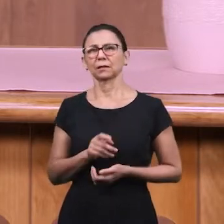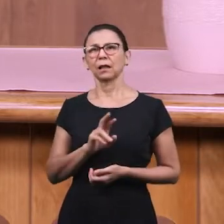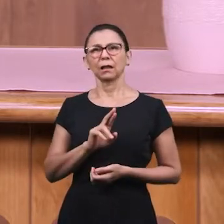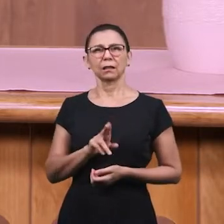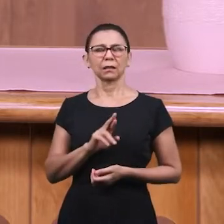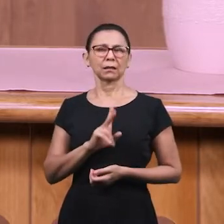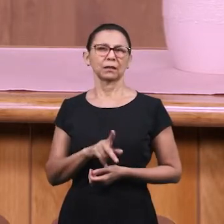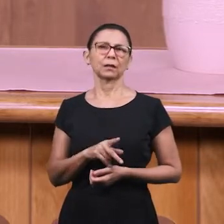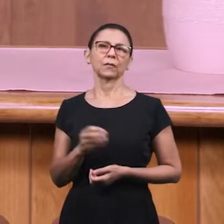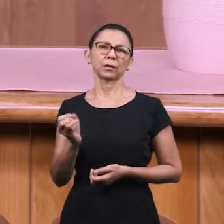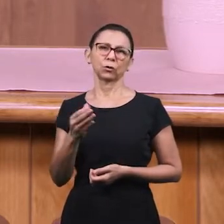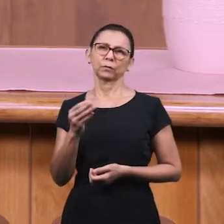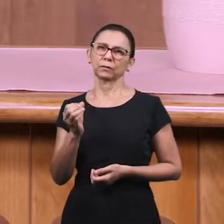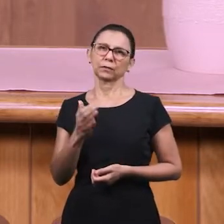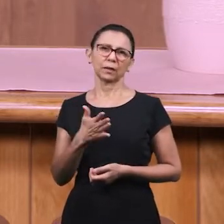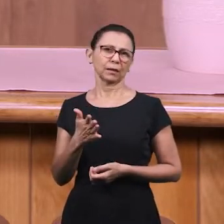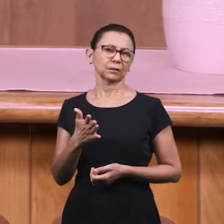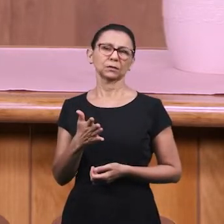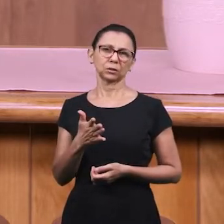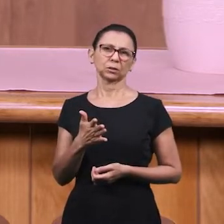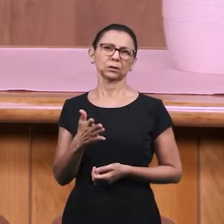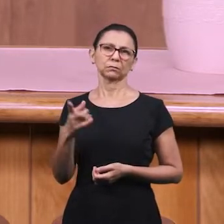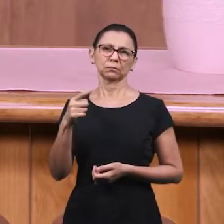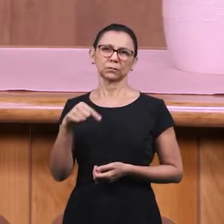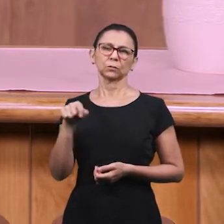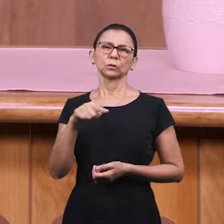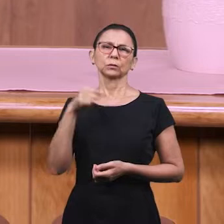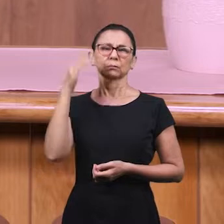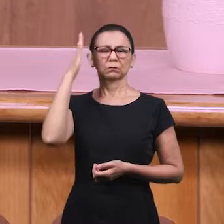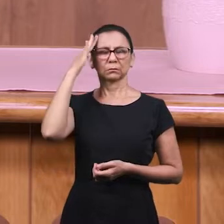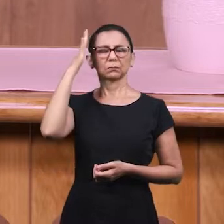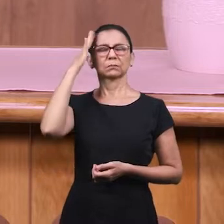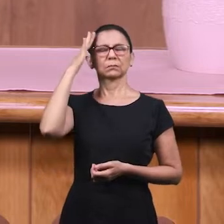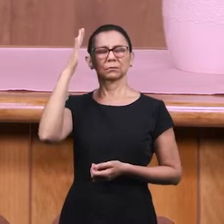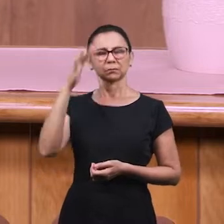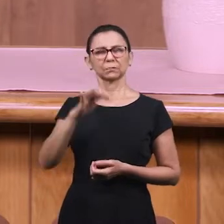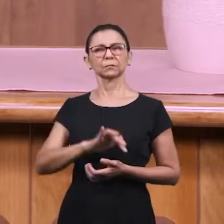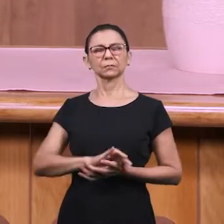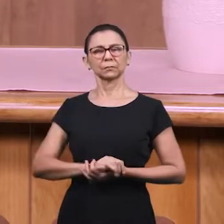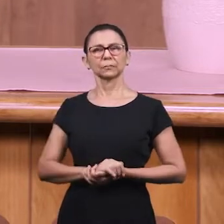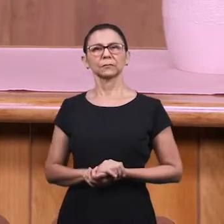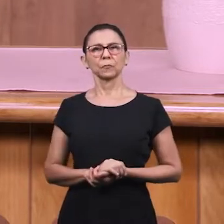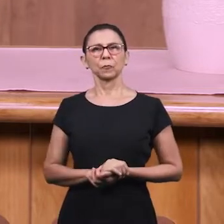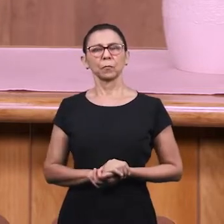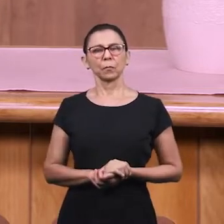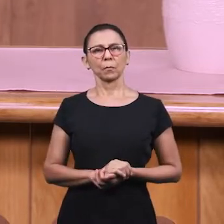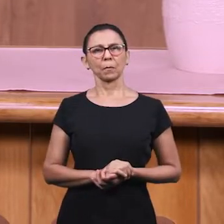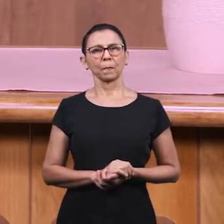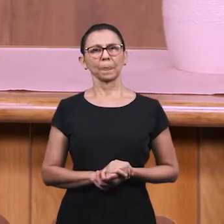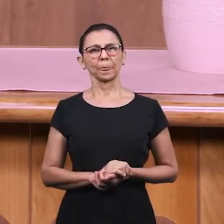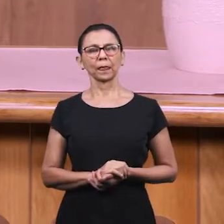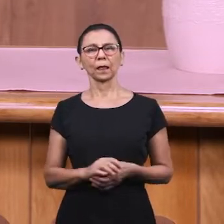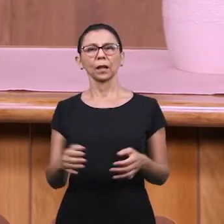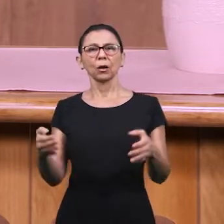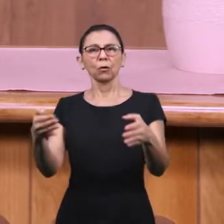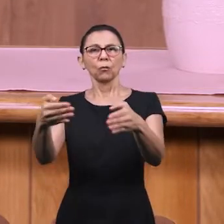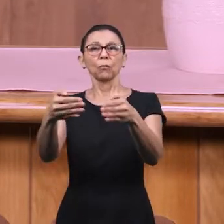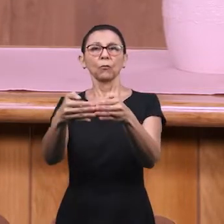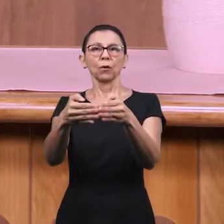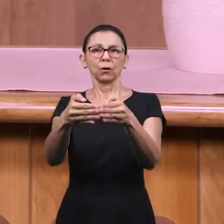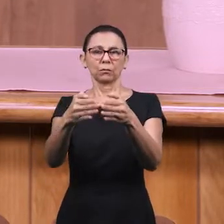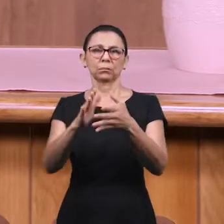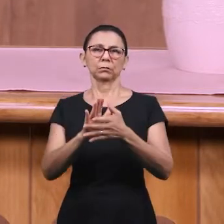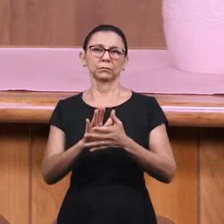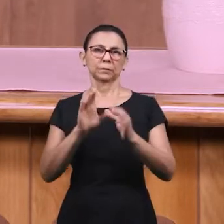не новость. Каждый верующий в работе знает, что наша точка